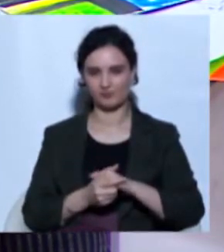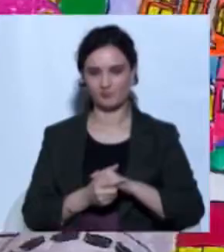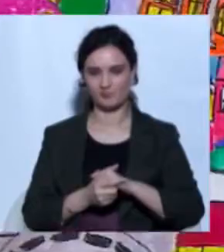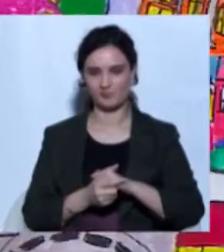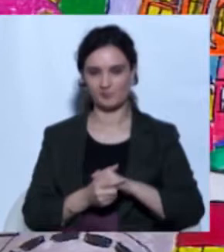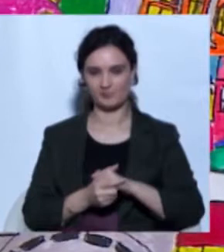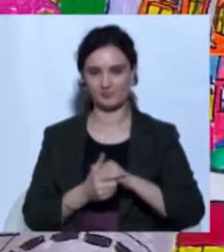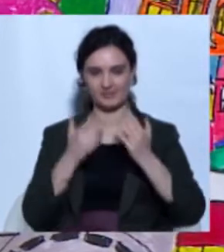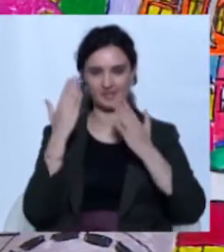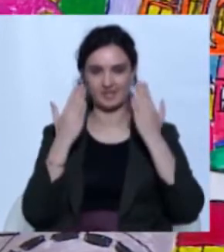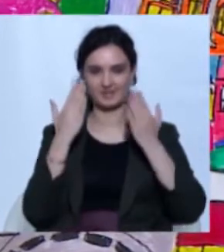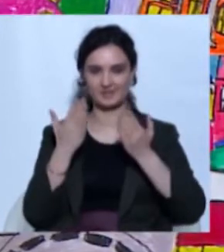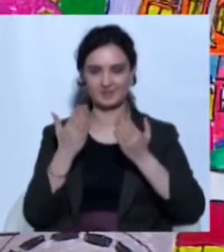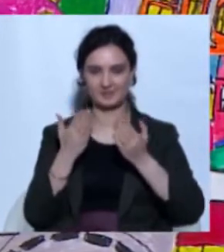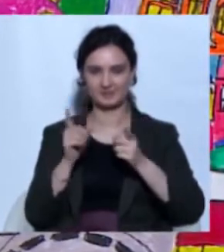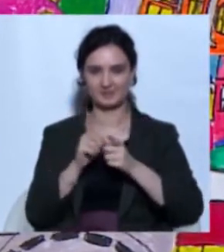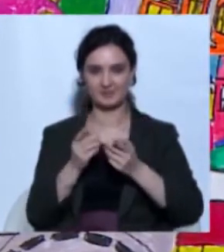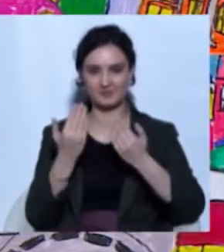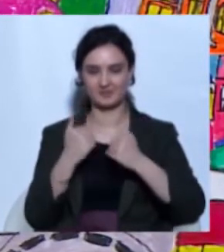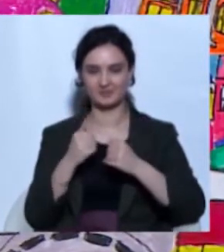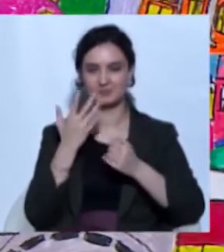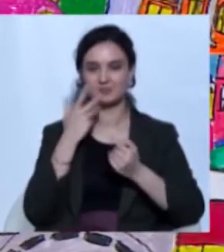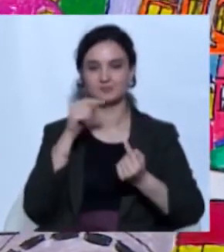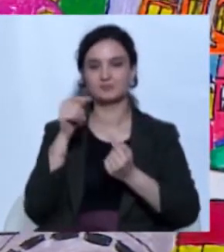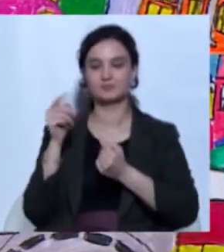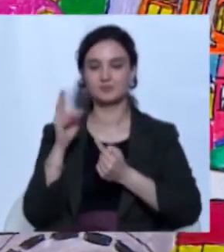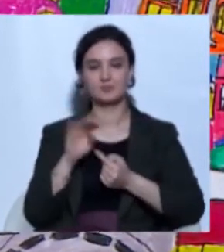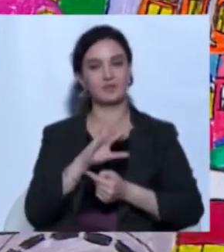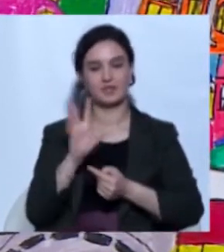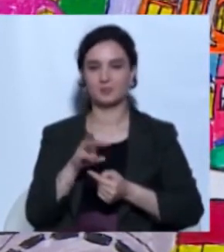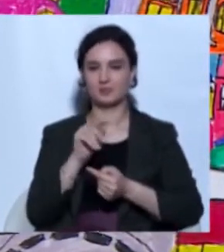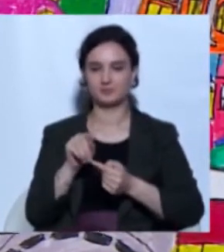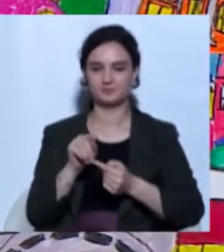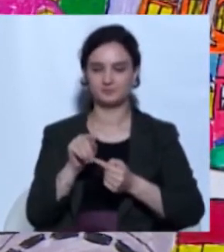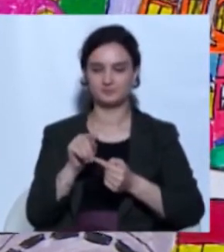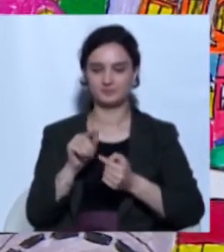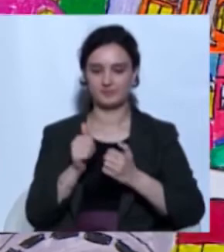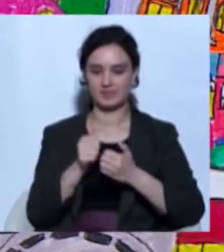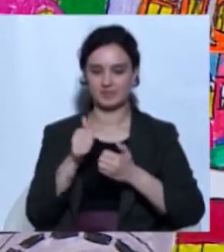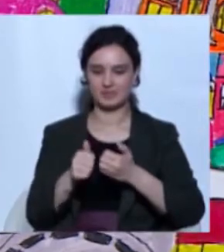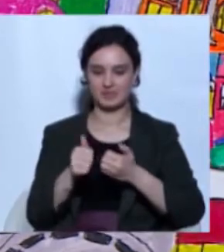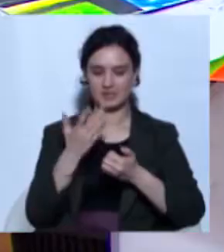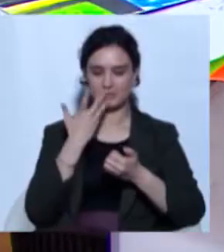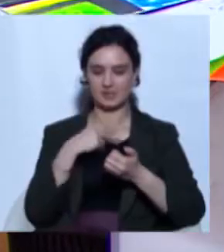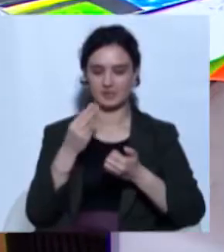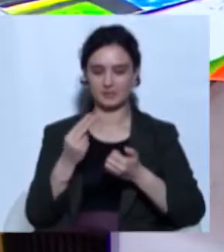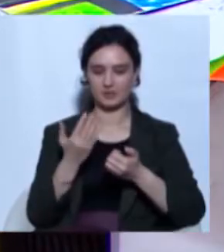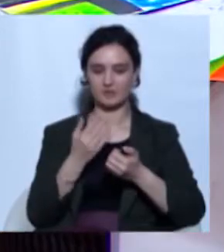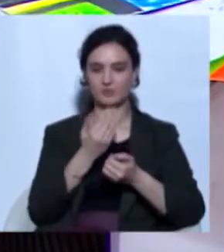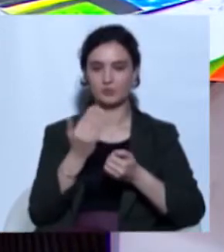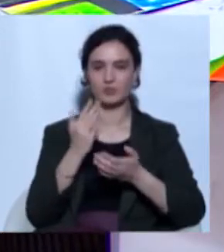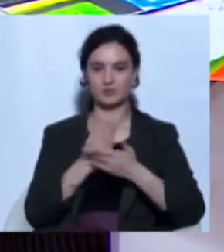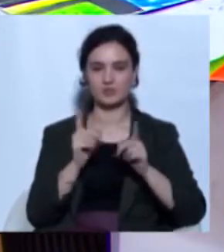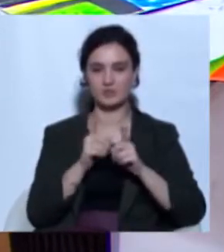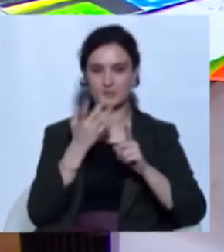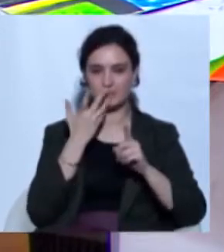ესეთი სახალისო აპლიკაციას ავით გამოგვივით და უბრალოდ ეს ყველაფერი წინასწარ გაფერადებულია. თქვენ თუ გაქვთ ესეთი